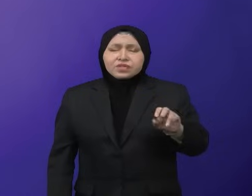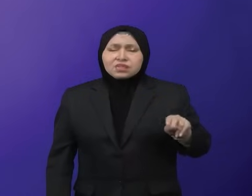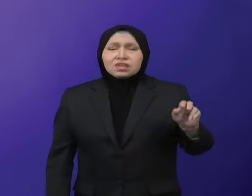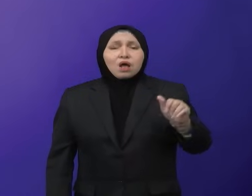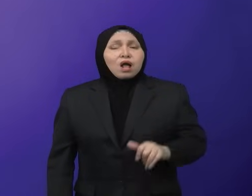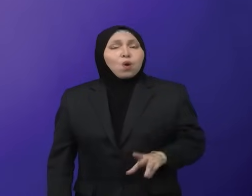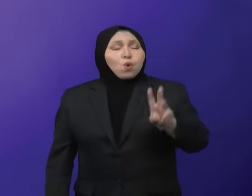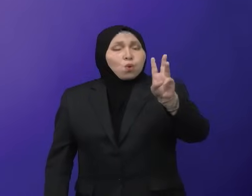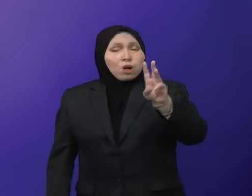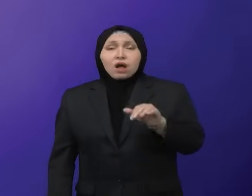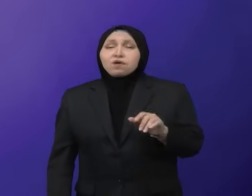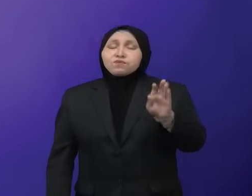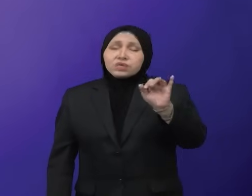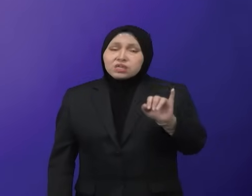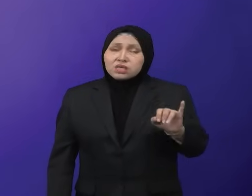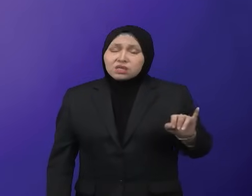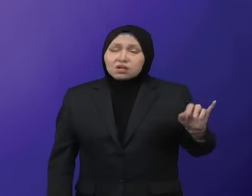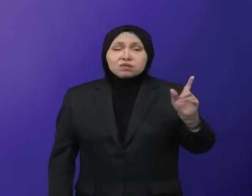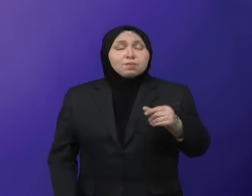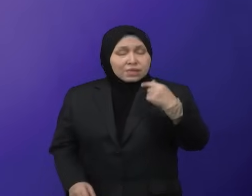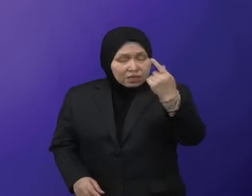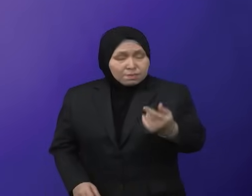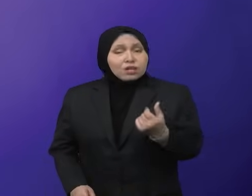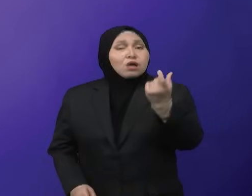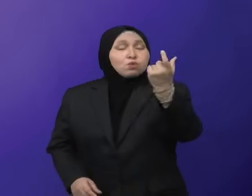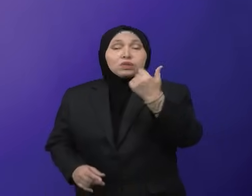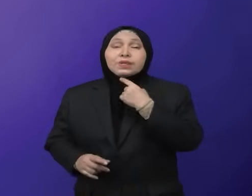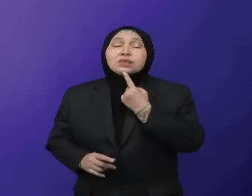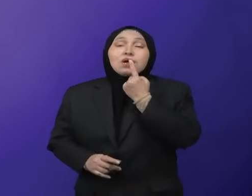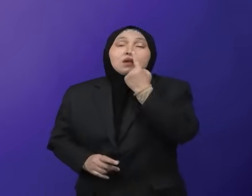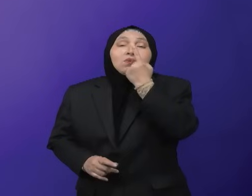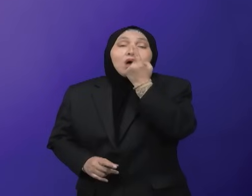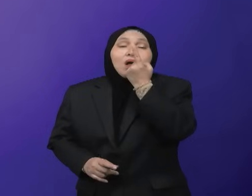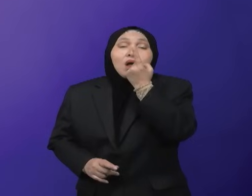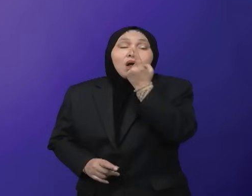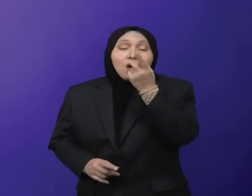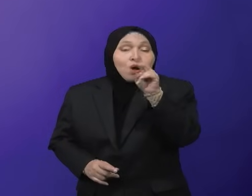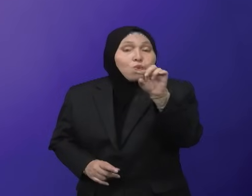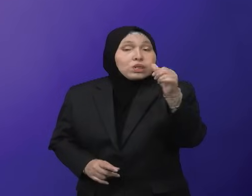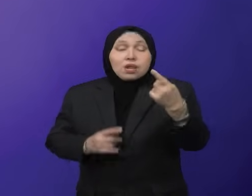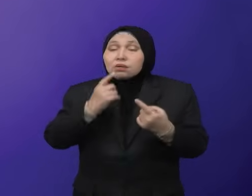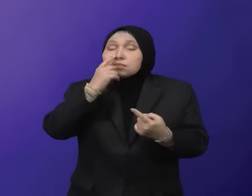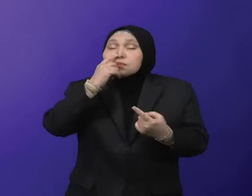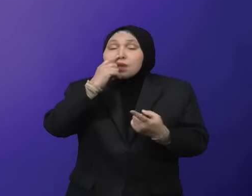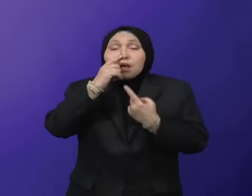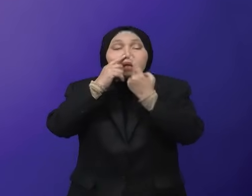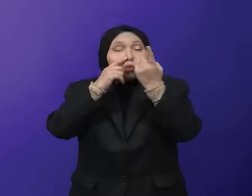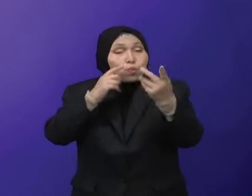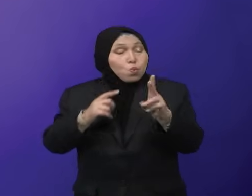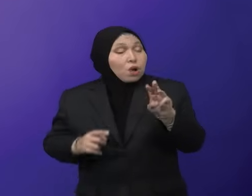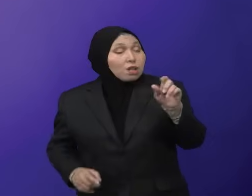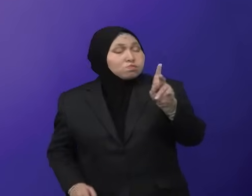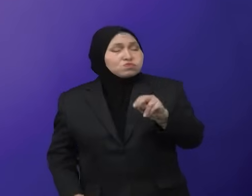mustadhafid, begitu je. Dia pergi makhraj nun tapi dia tak keluar sedikit gunnah di hidung. Wal